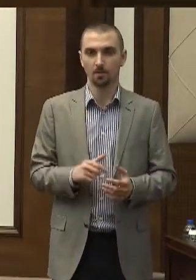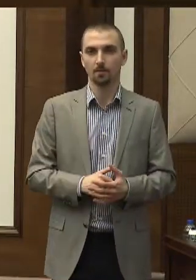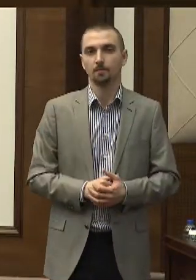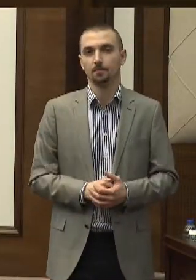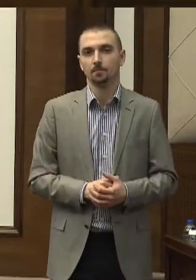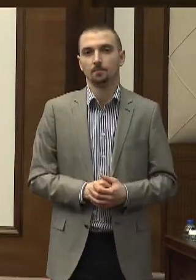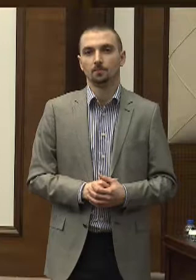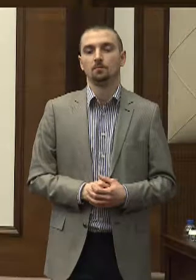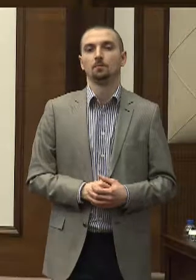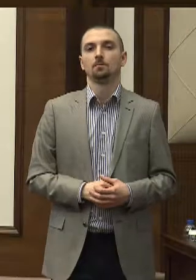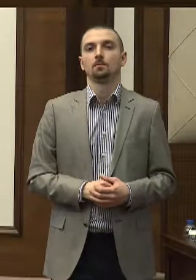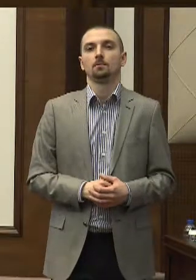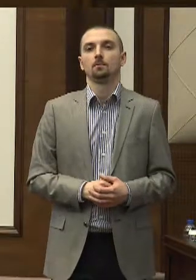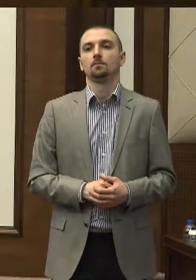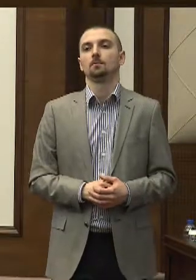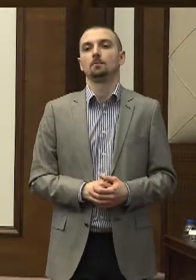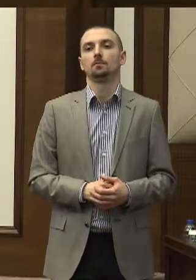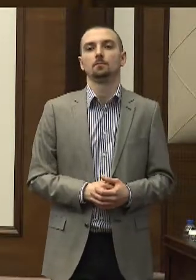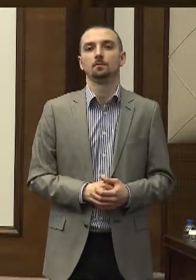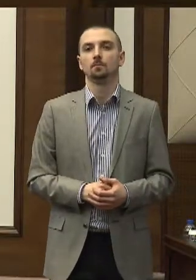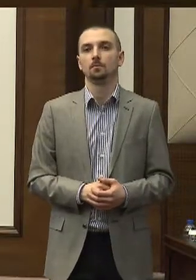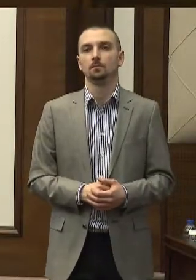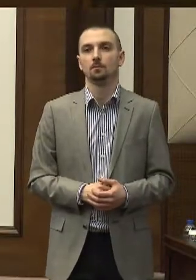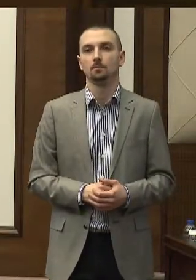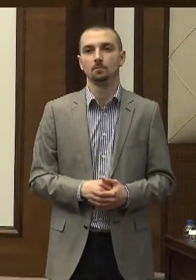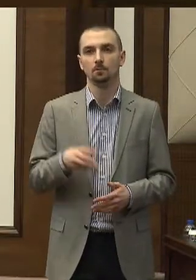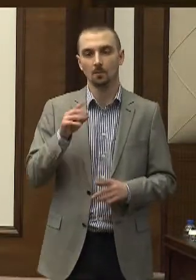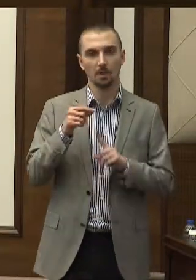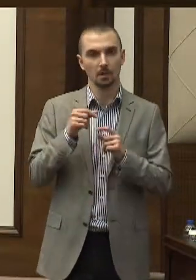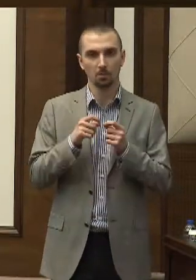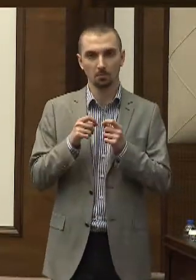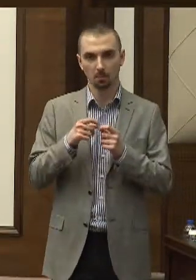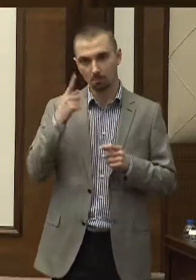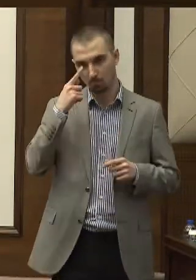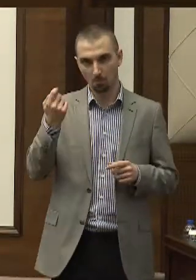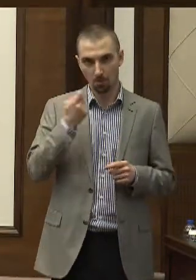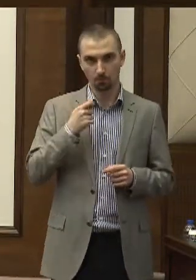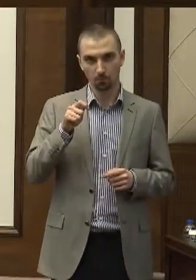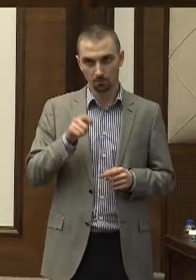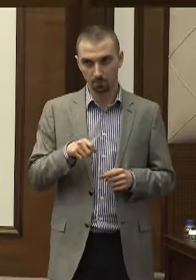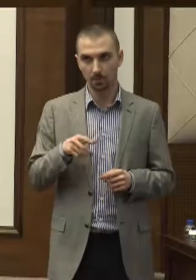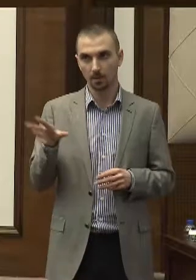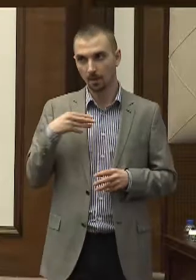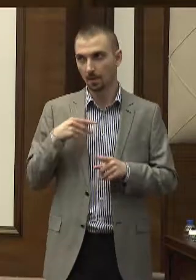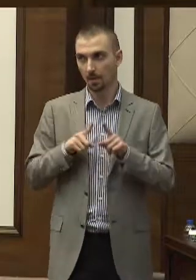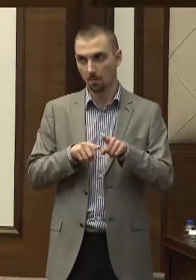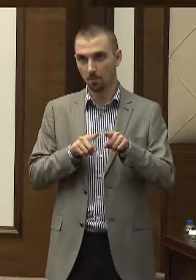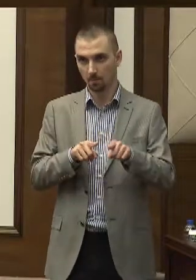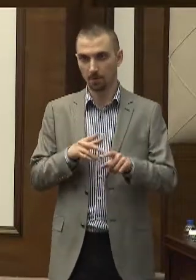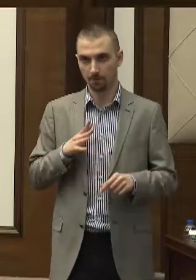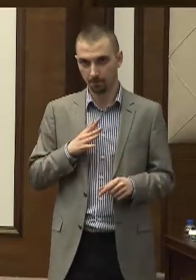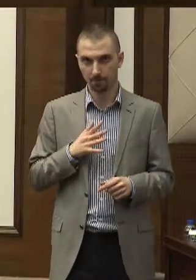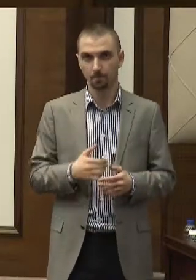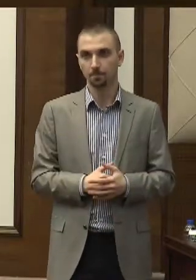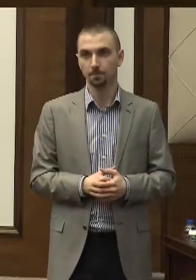yine Sayın Başkan söyleyecek. Bize başvuracaklar. Nuraydın Bey bunu takip ediyorsunuz. Bu bilgiyi sana vermişim, tekrar